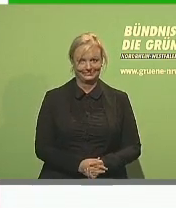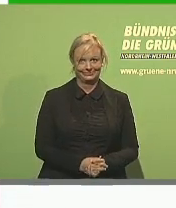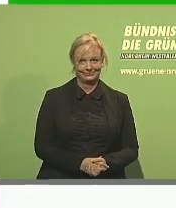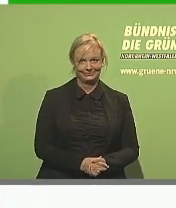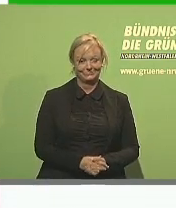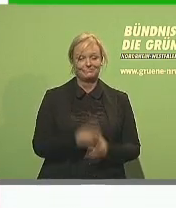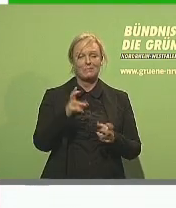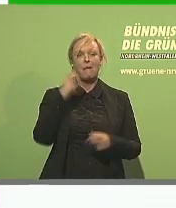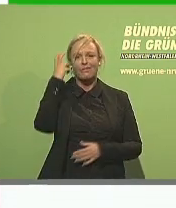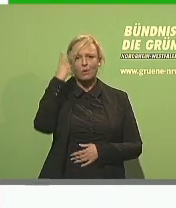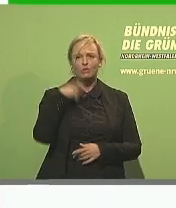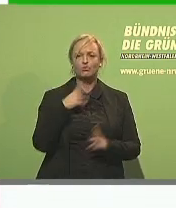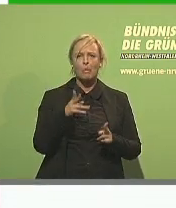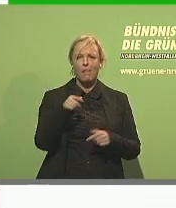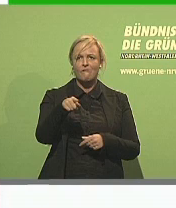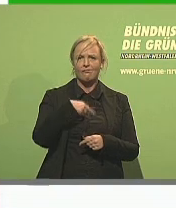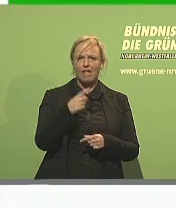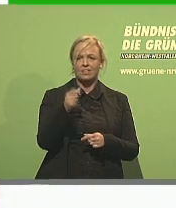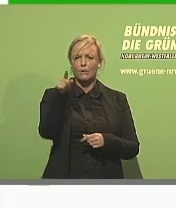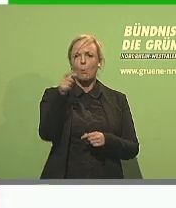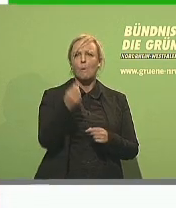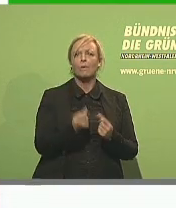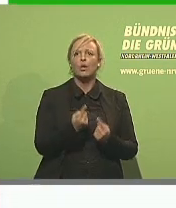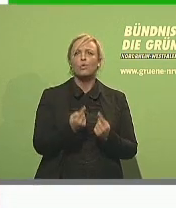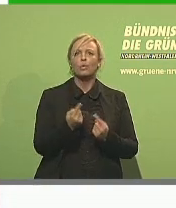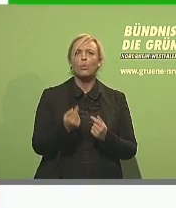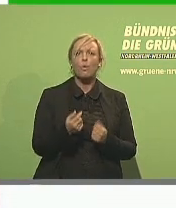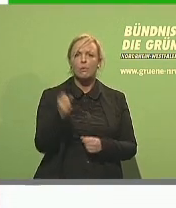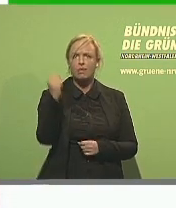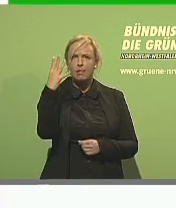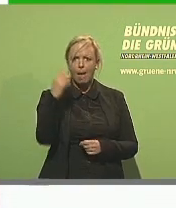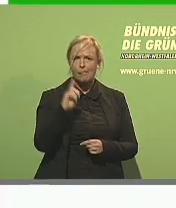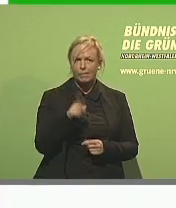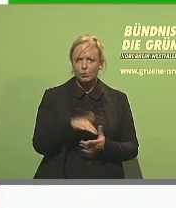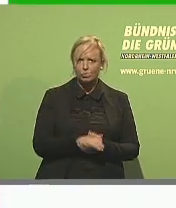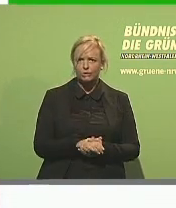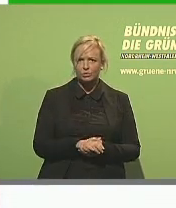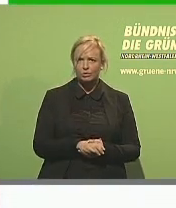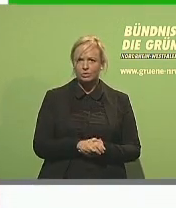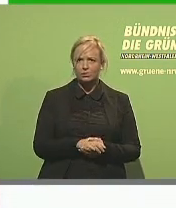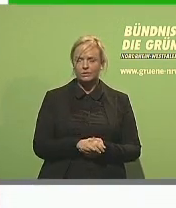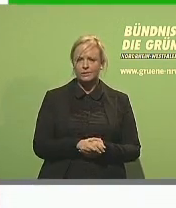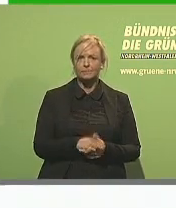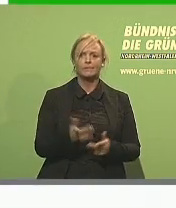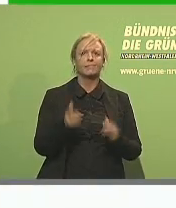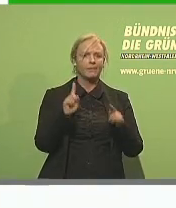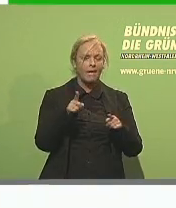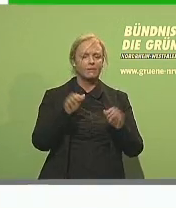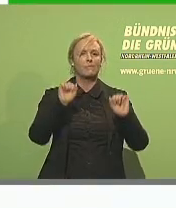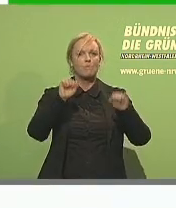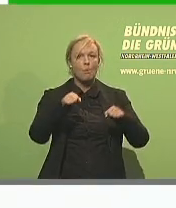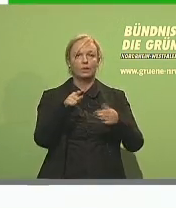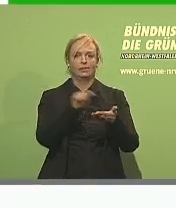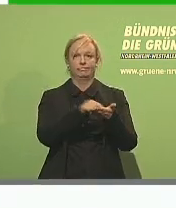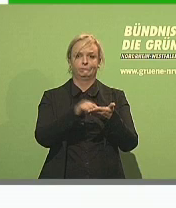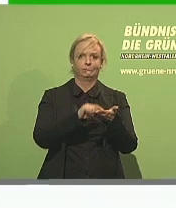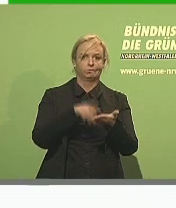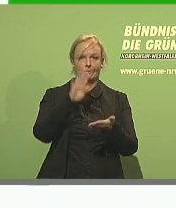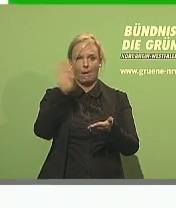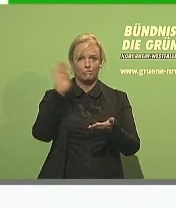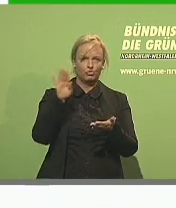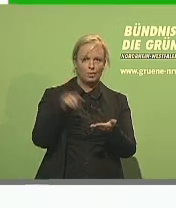Aber theoretisch müsste oben das grüne Licht leuchten, wenn die Abstimmung eröffnet worden ist. Und dann habt ihr die Möglichkeit abzustimmen